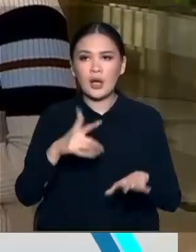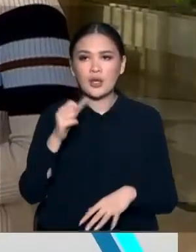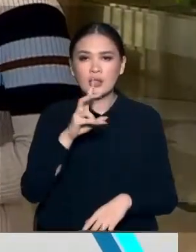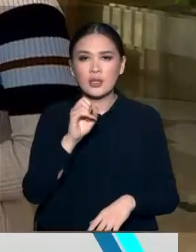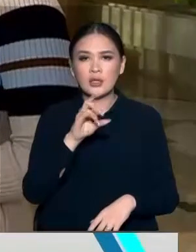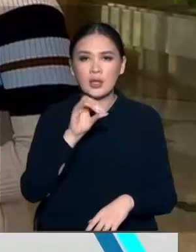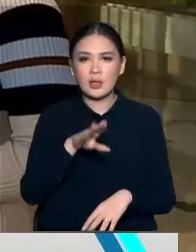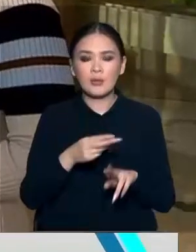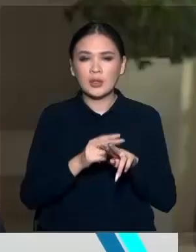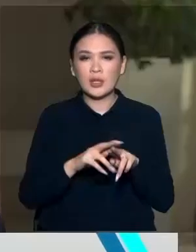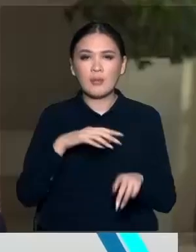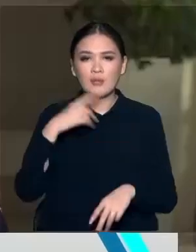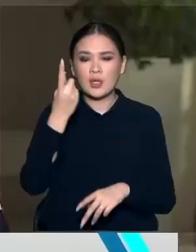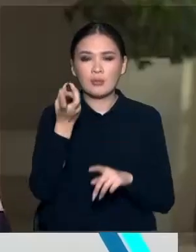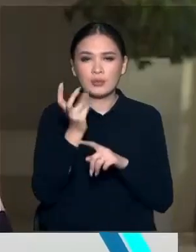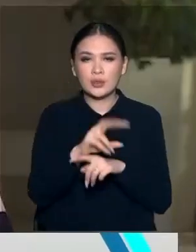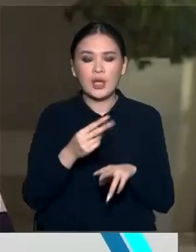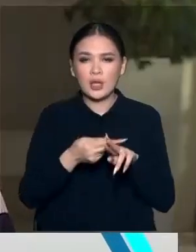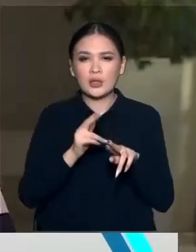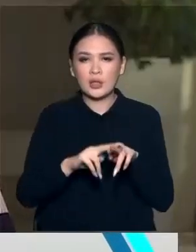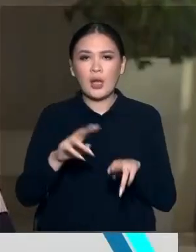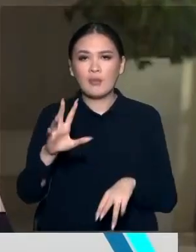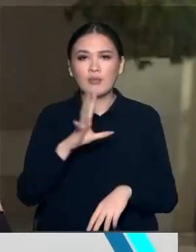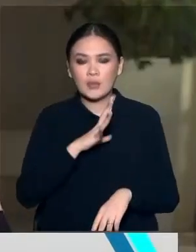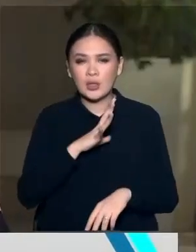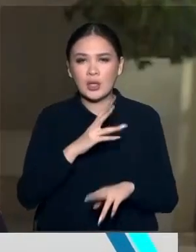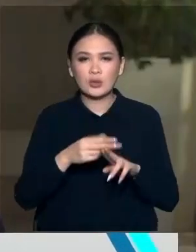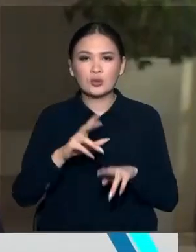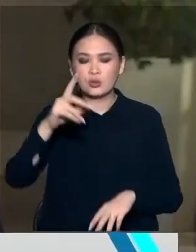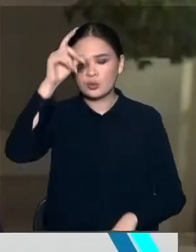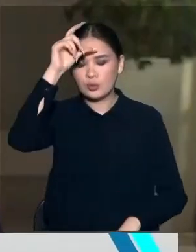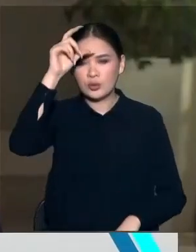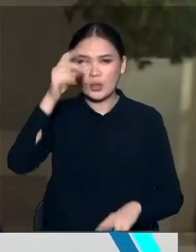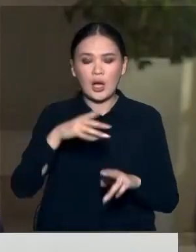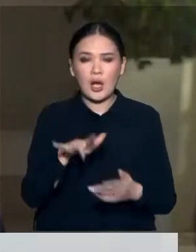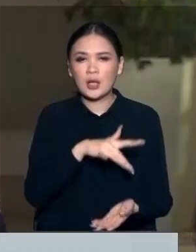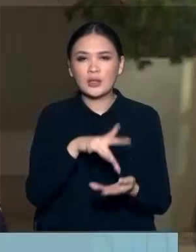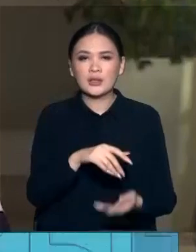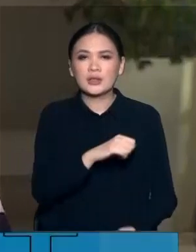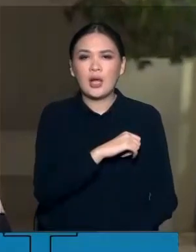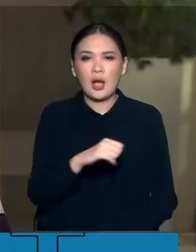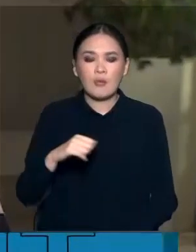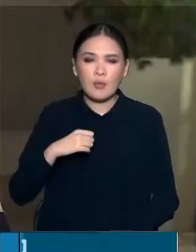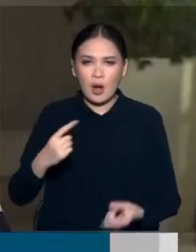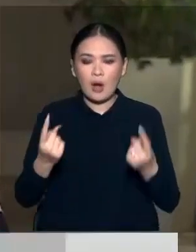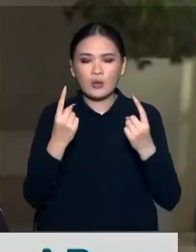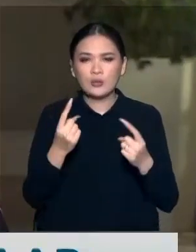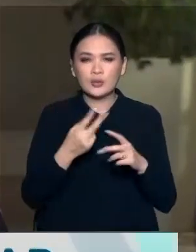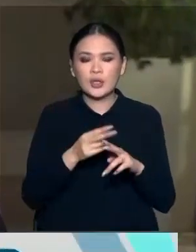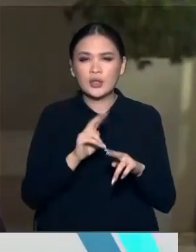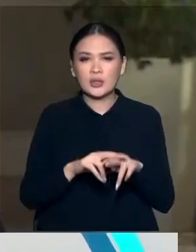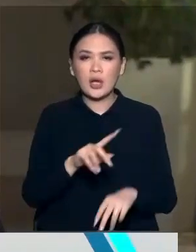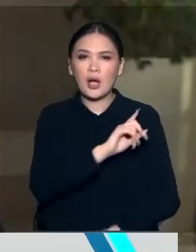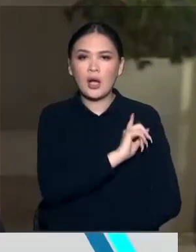қаласынан арқылы келдім. Және де сол Газиантеп қаласы ол осы Турция қаласындағы ең ауқымды және де